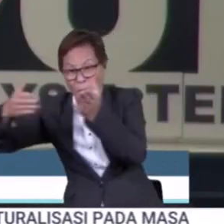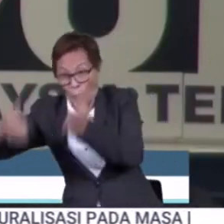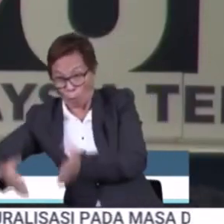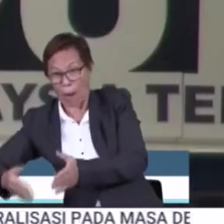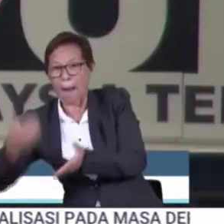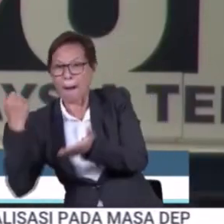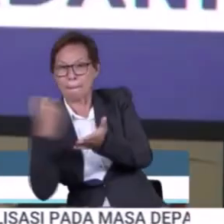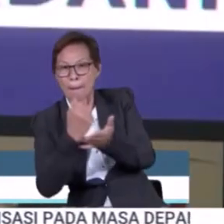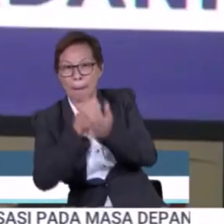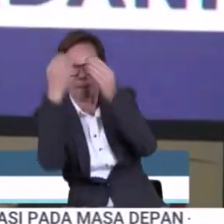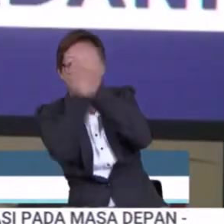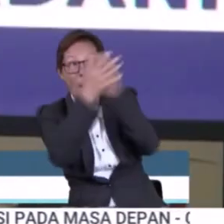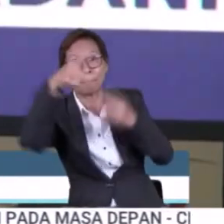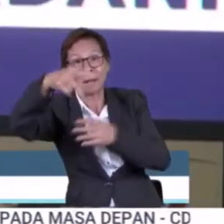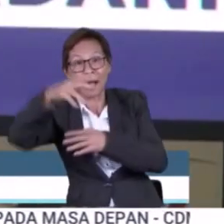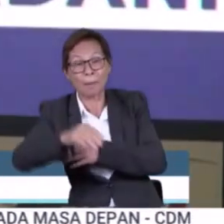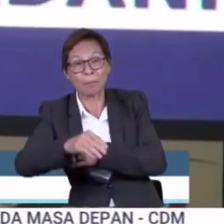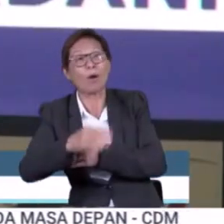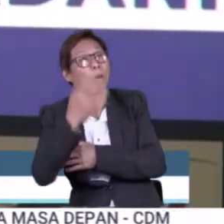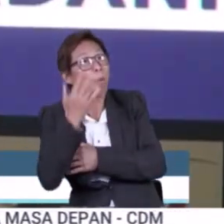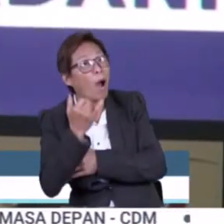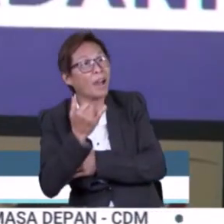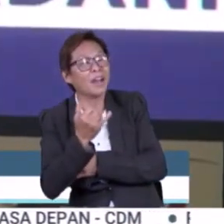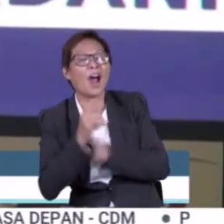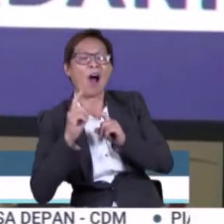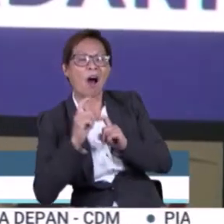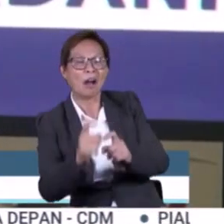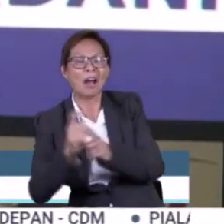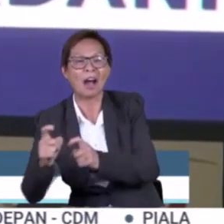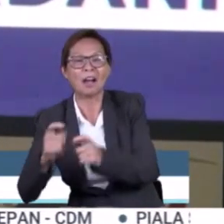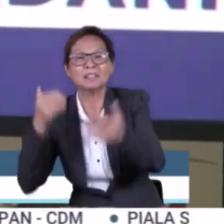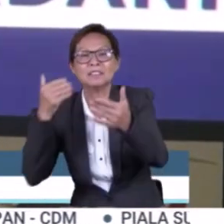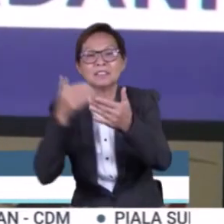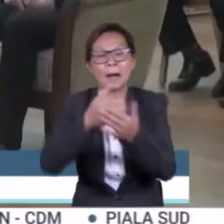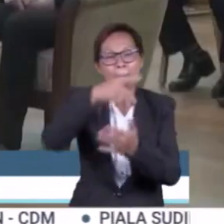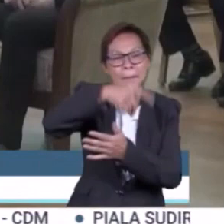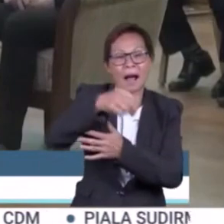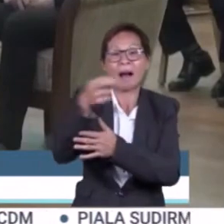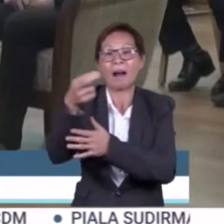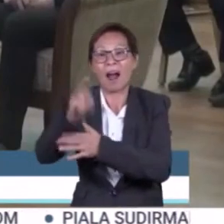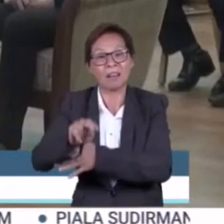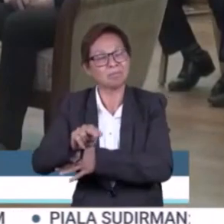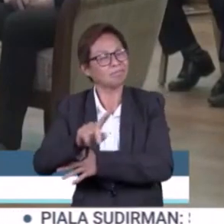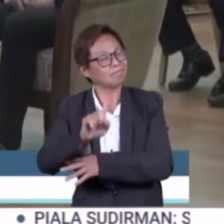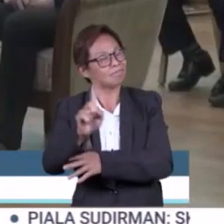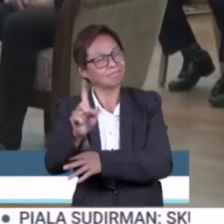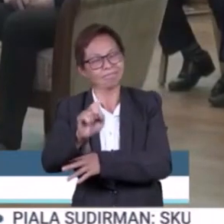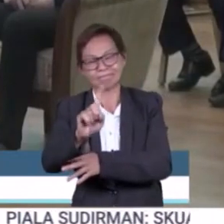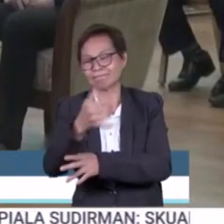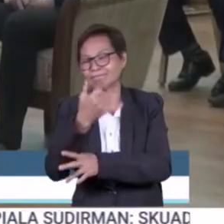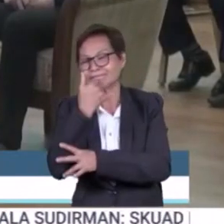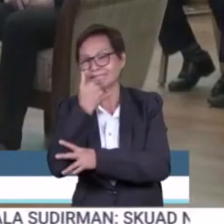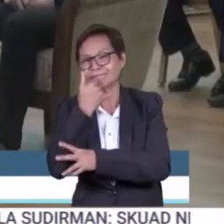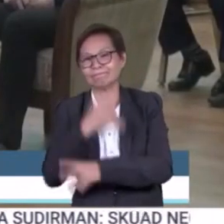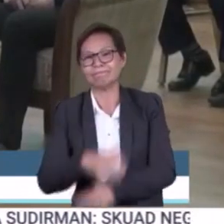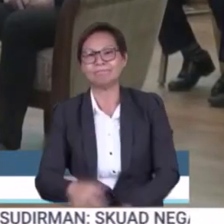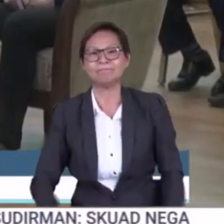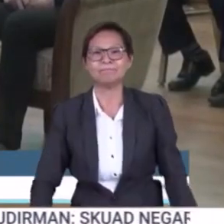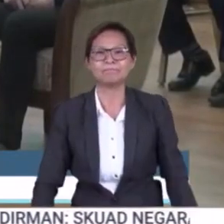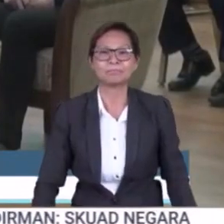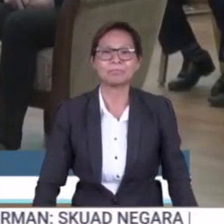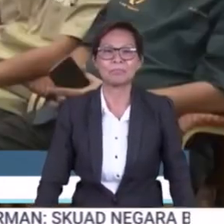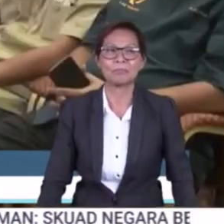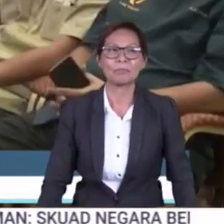bahawa bantuan diumum Perdana Menteri adalah sebagai gula-gula menjelang pilihan raya negeri adalah tidak benar.